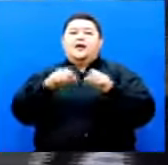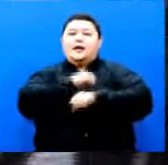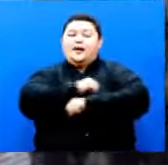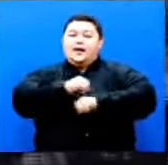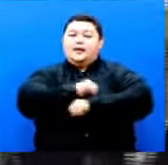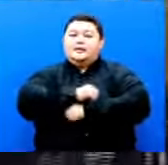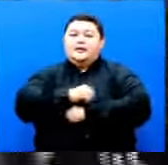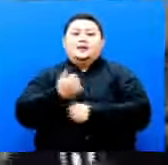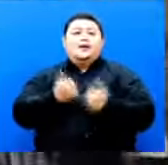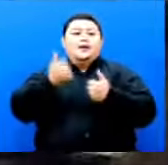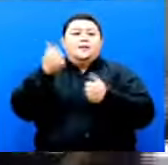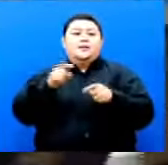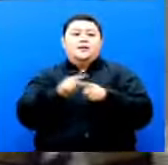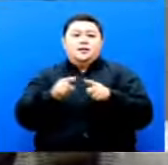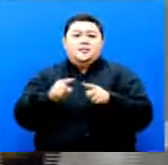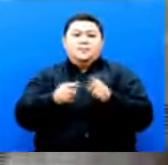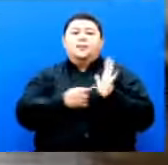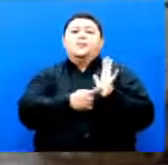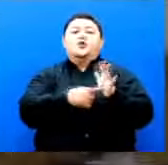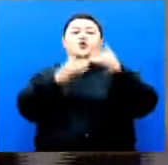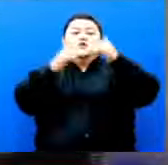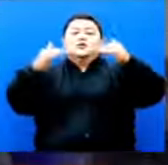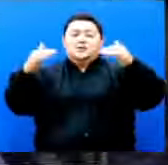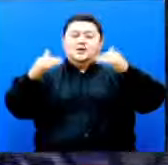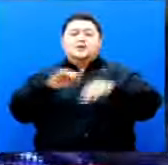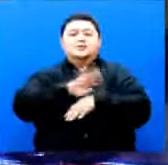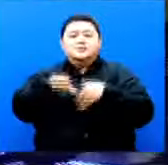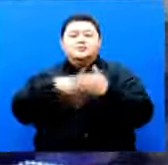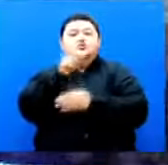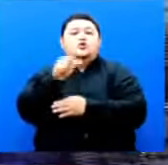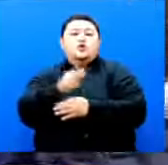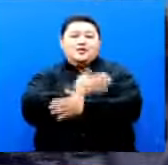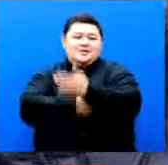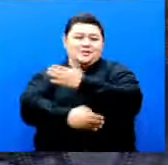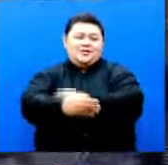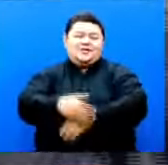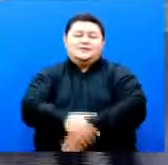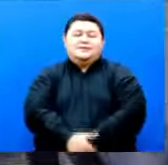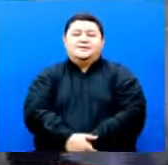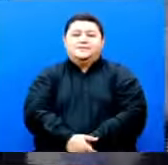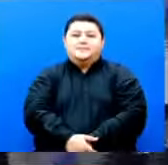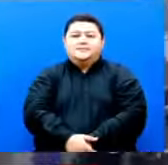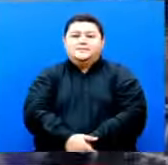potensial, namun juga menjadi panggung kesetaraan seluruh atlet penyandang disabilitas.